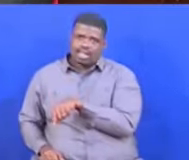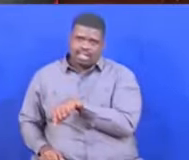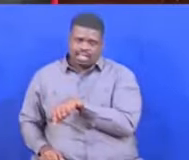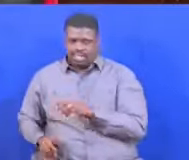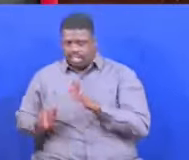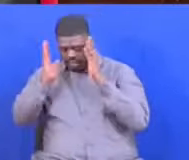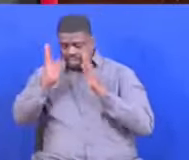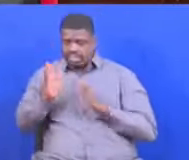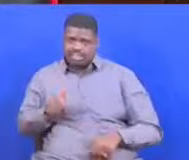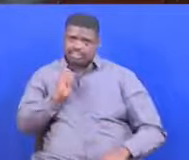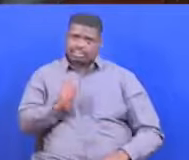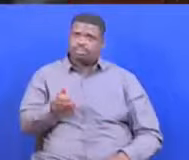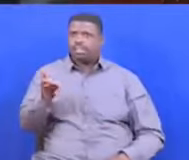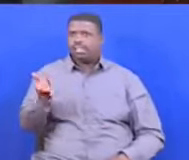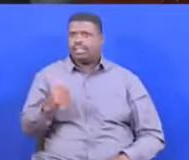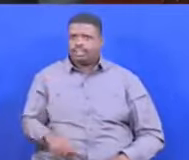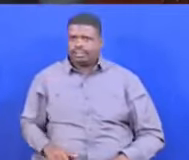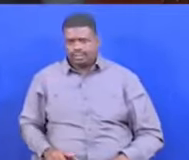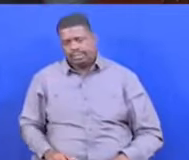mheshimiwa spika,